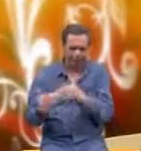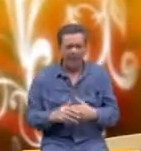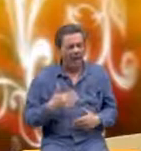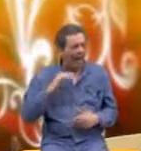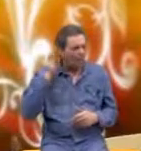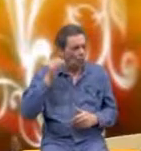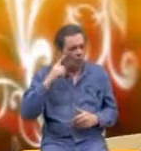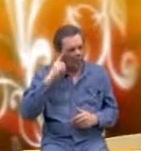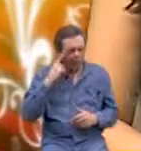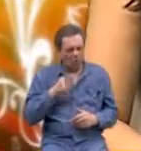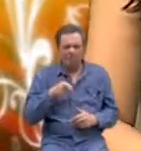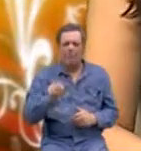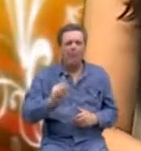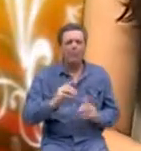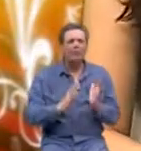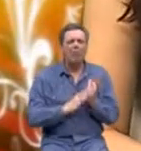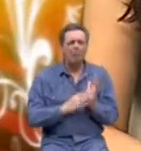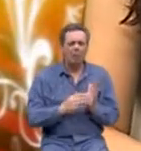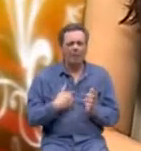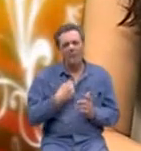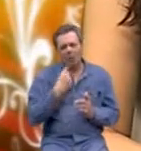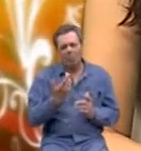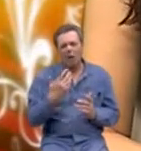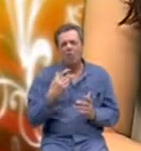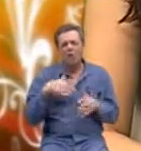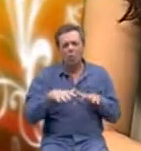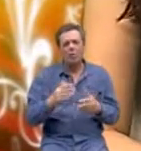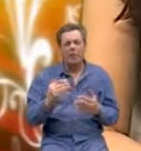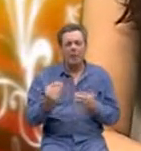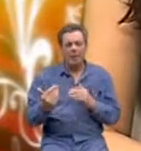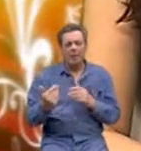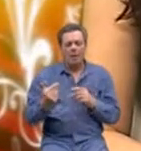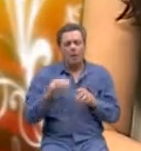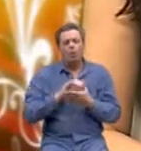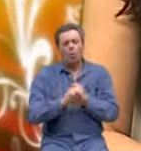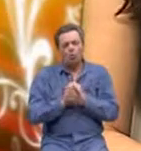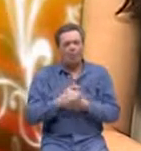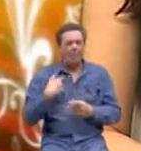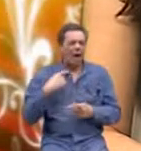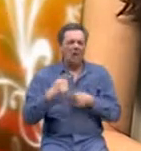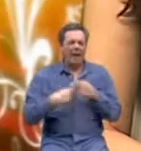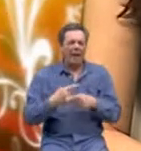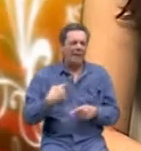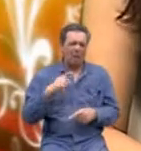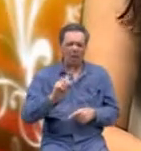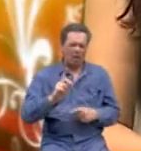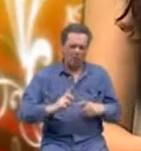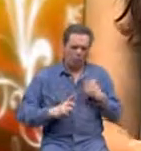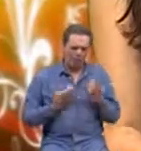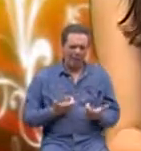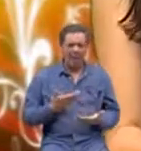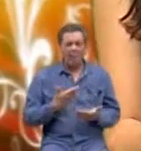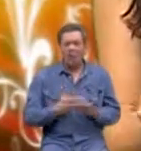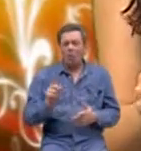onda razmišljam, mi ni nemamo taj primjer što vi kažete kad su se ljudi međusobno družili, jer u principu naše generacije već to nisu doživjele. Tako da ja i nemam